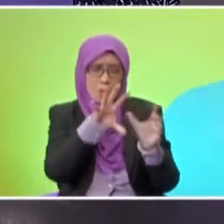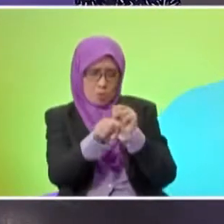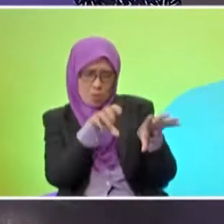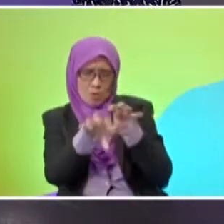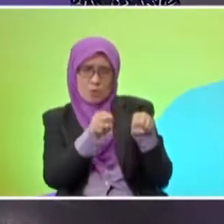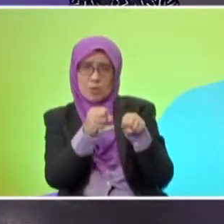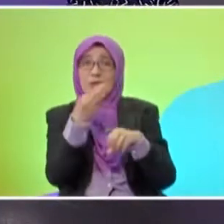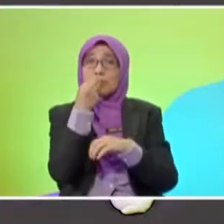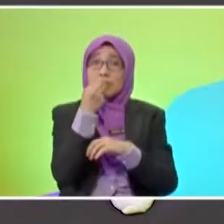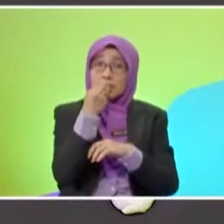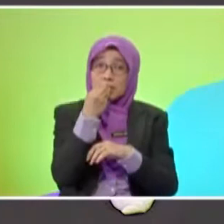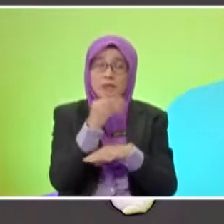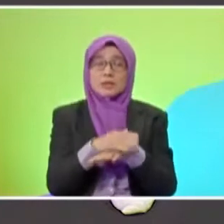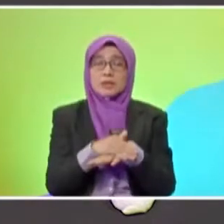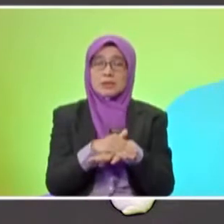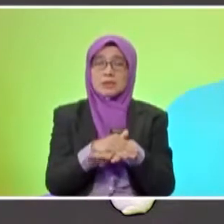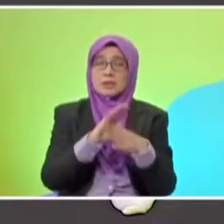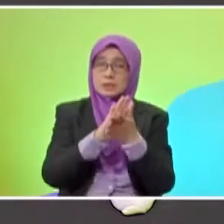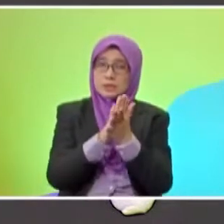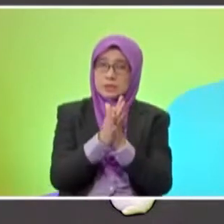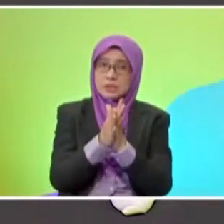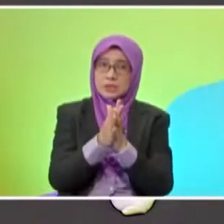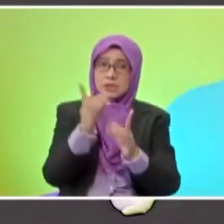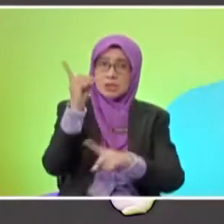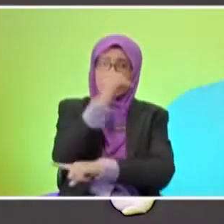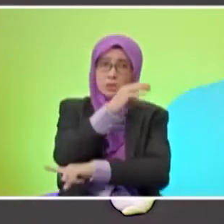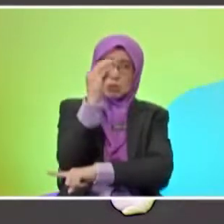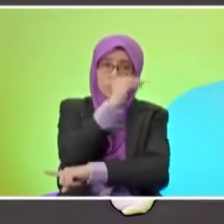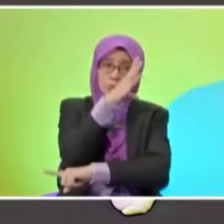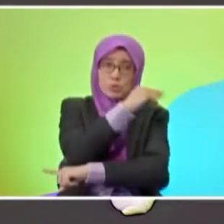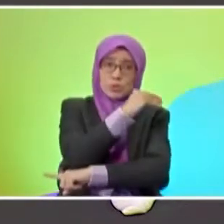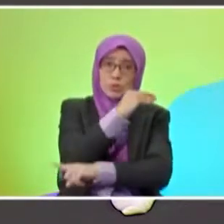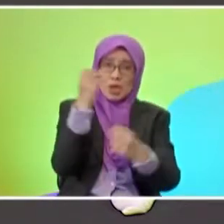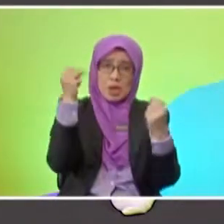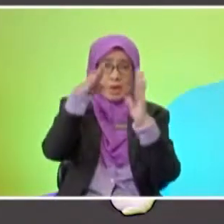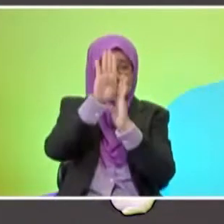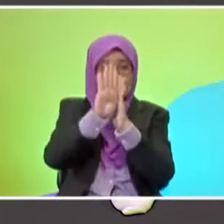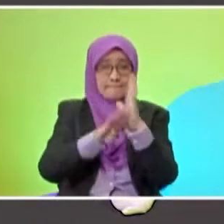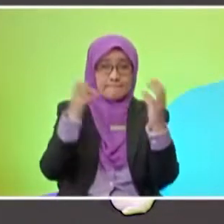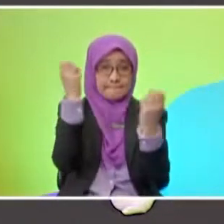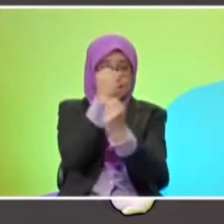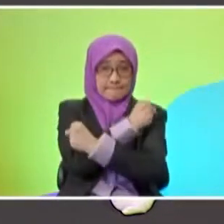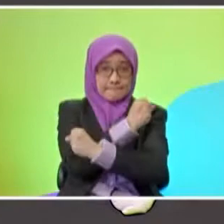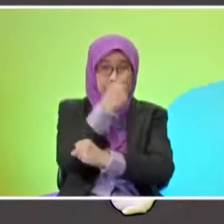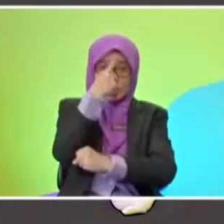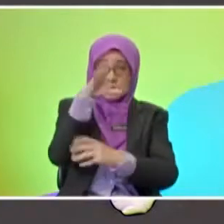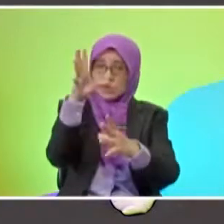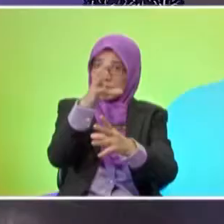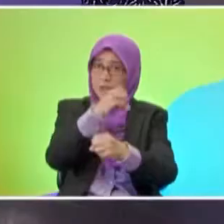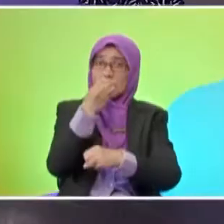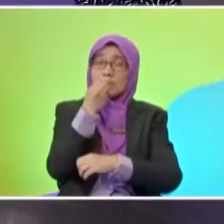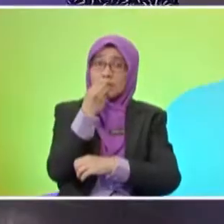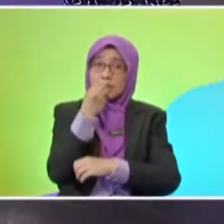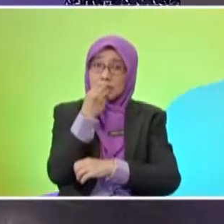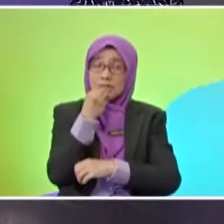merebut makanan jadi masuknya lu bunyi bersaing untuk mendapatkan makanan jadi pemakaiannya adalah salah